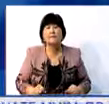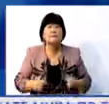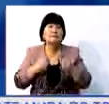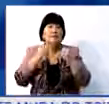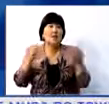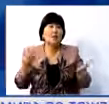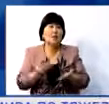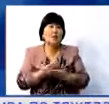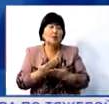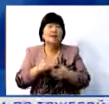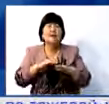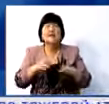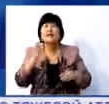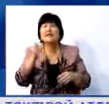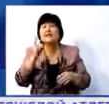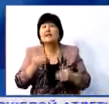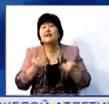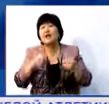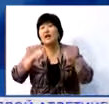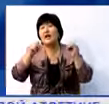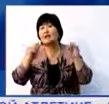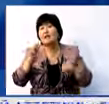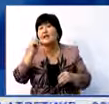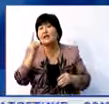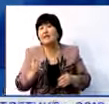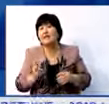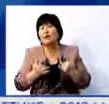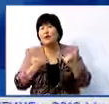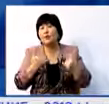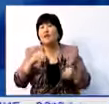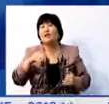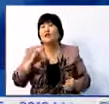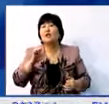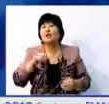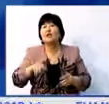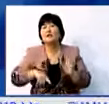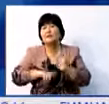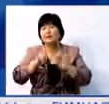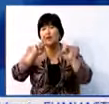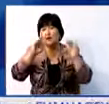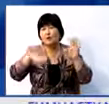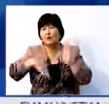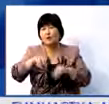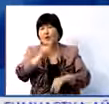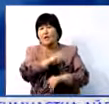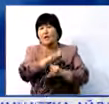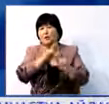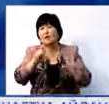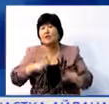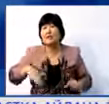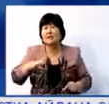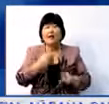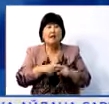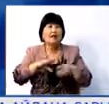Хорошая новость. Детский центр оказания специальных социальных услуг в Талсуате признан лучшим медико-социальным учреждением страны.